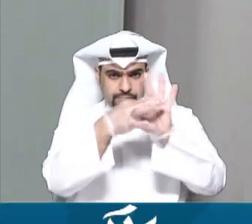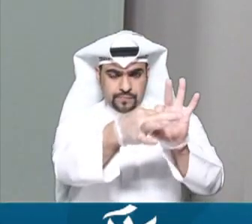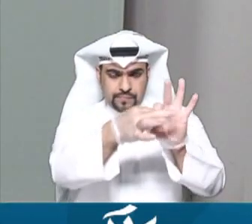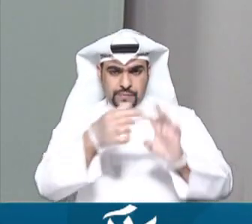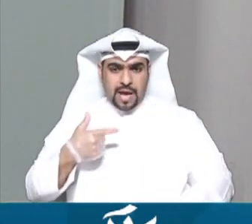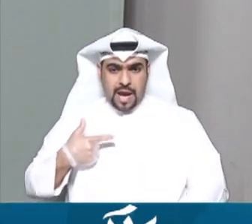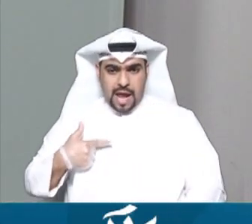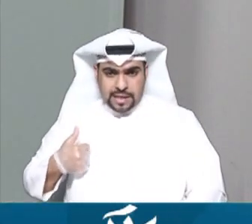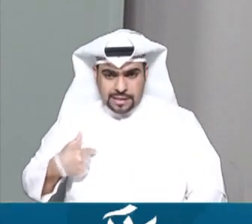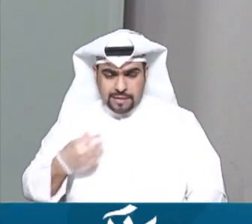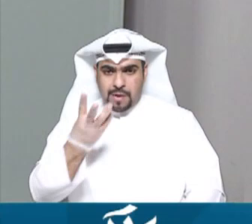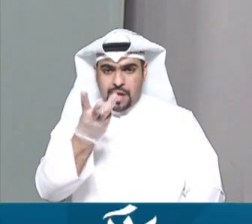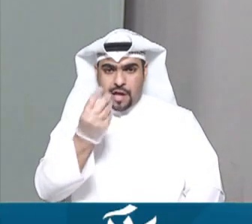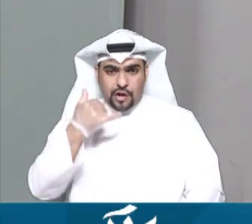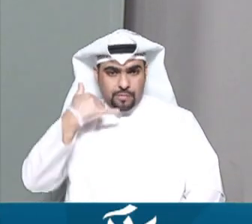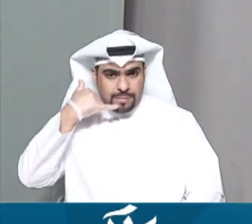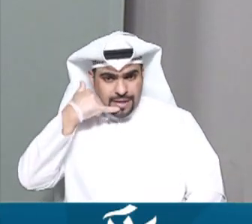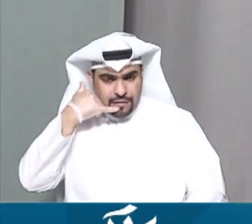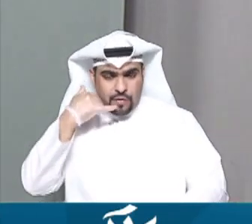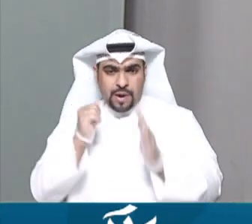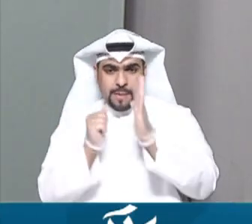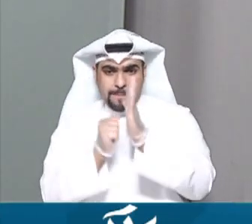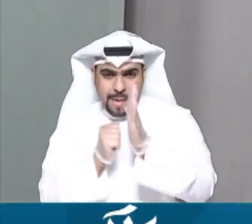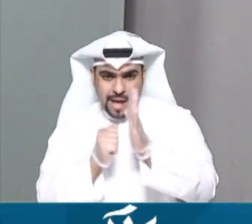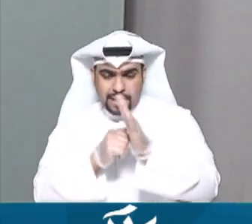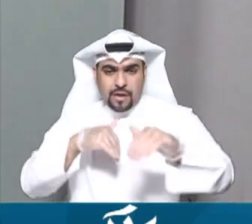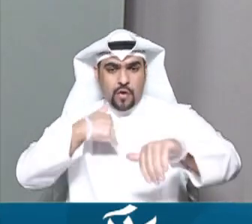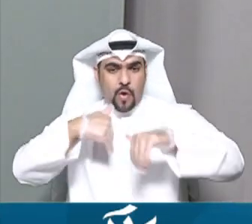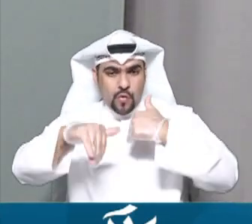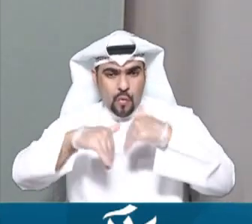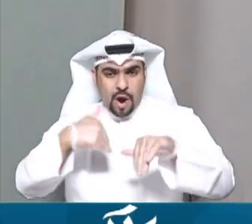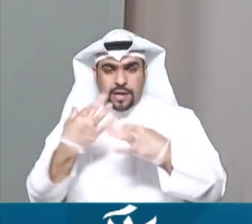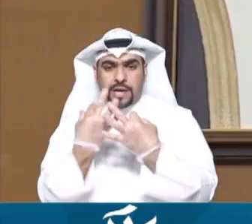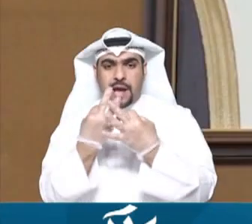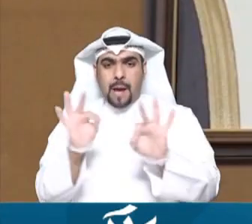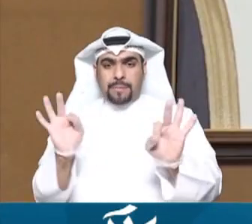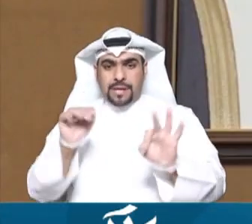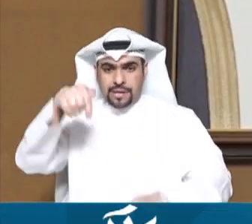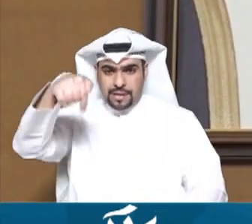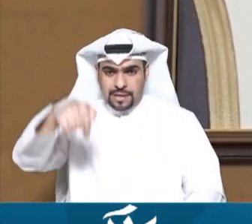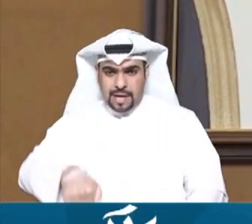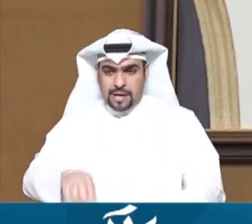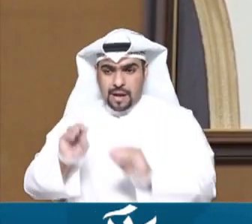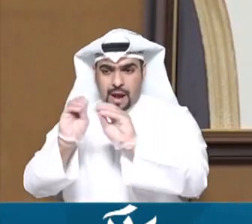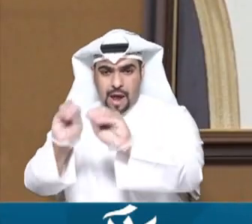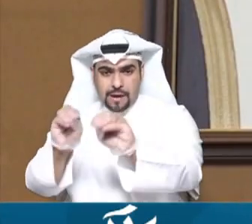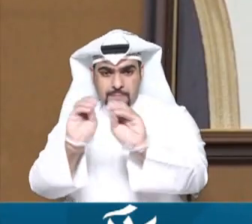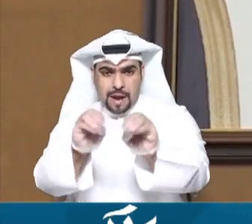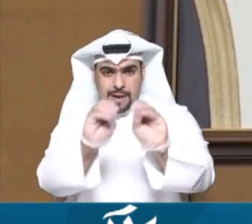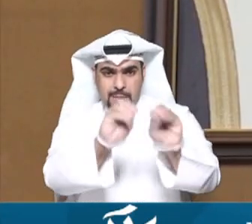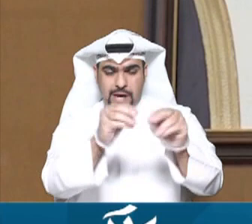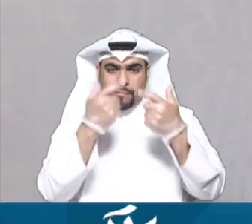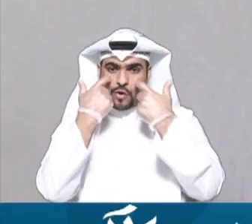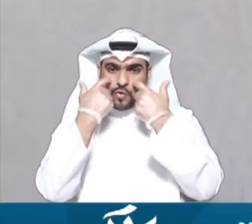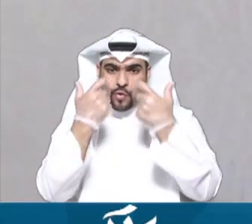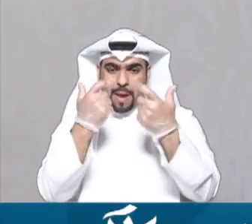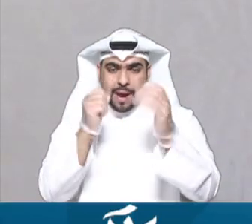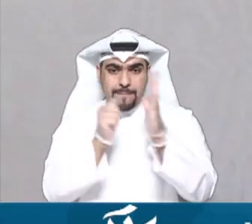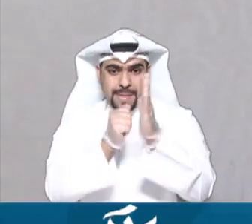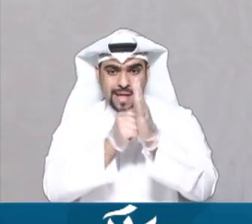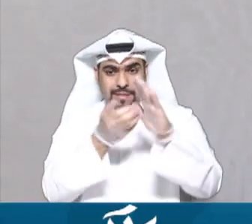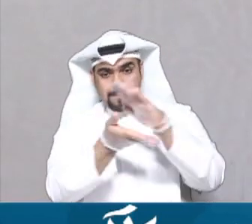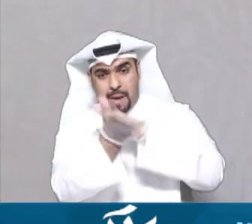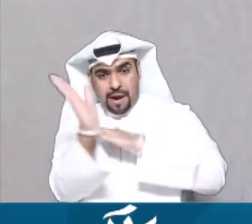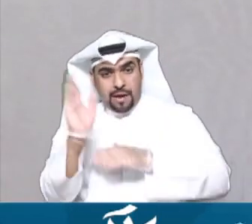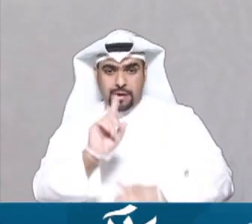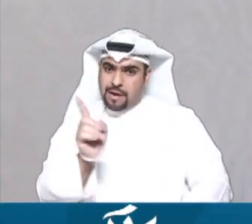بالالتزام بمنازلهم بانتظار اتخاذ هذا قرار بإجلائهم إلى الكويت فيما لو استدعت الحاجة. كنا على تواصل